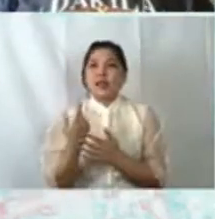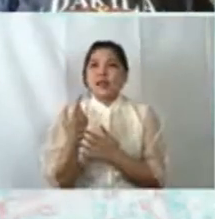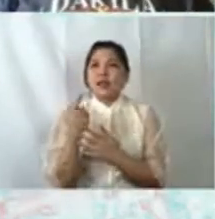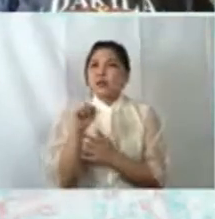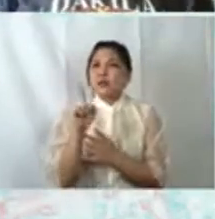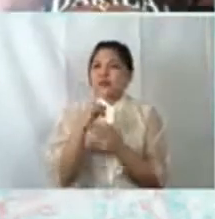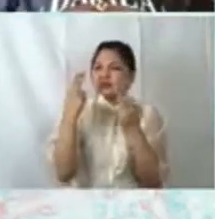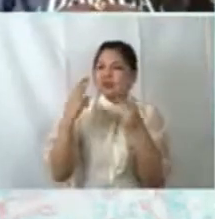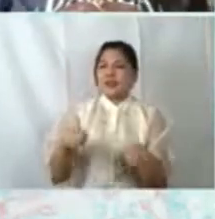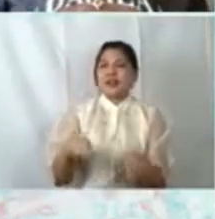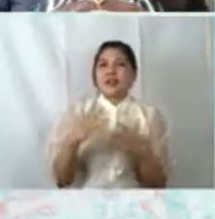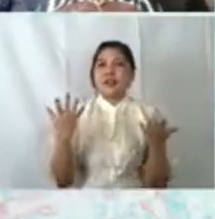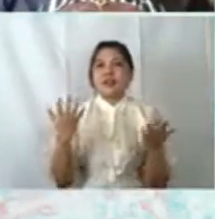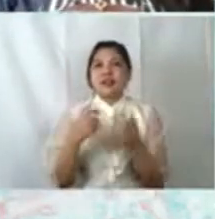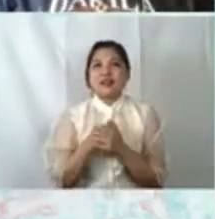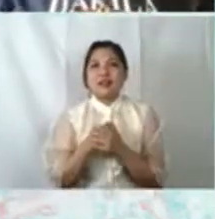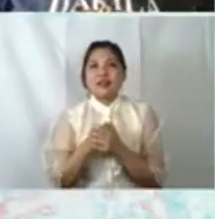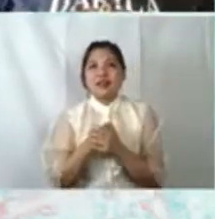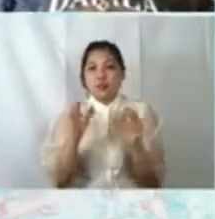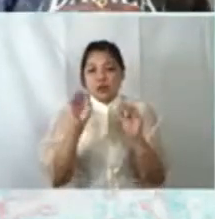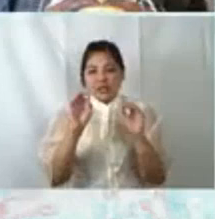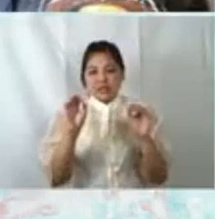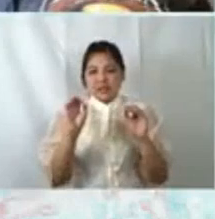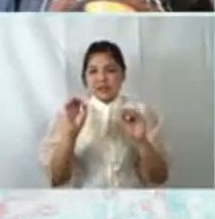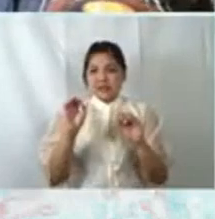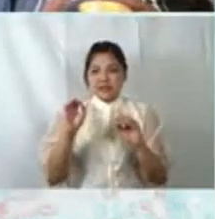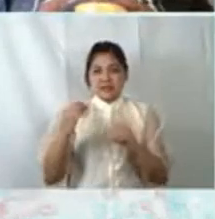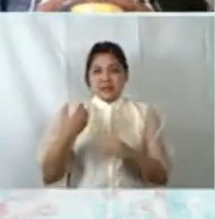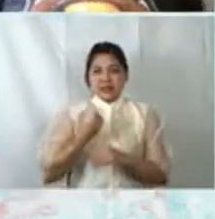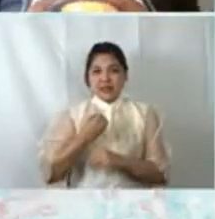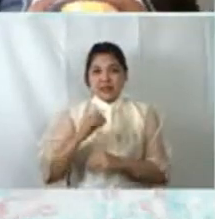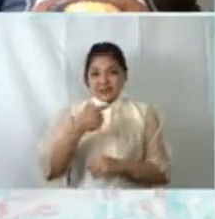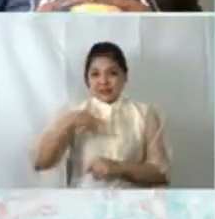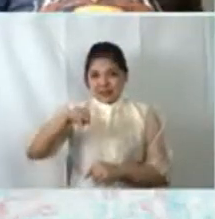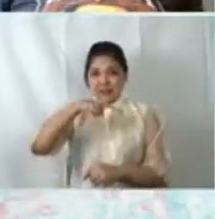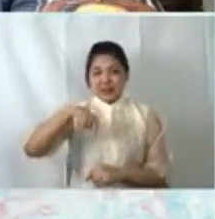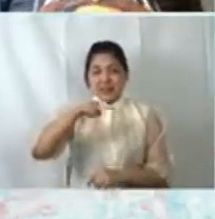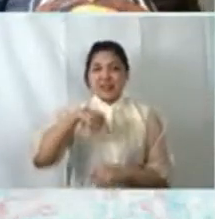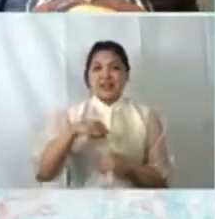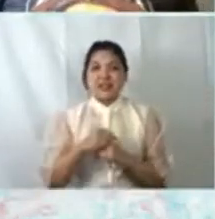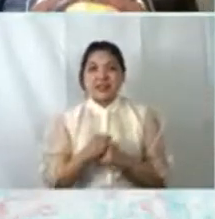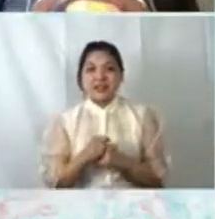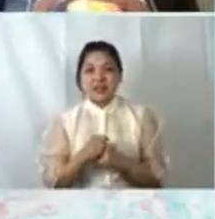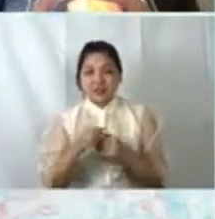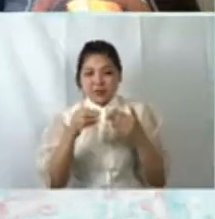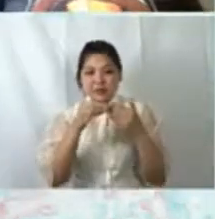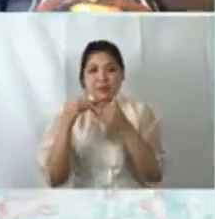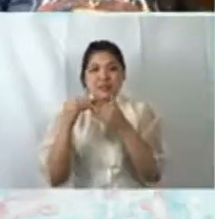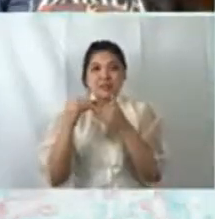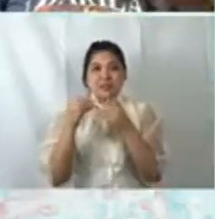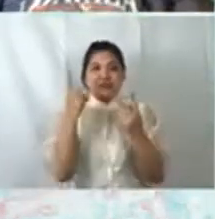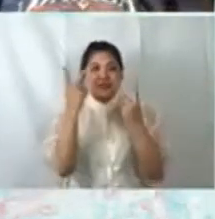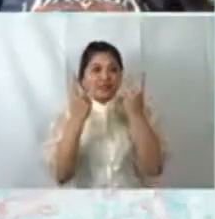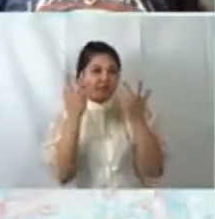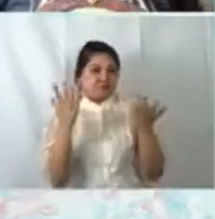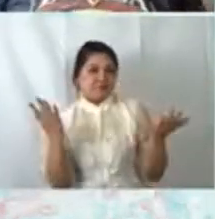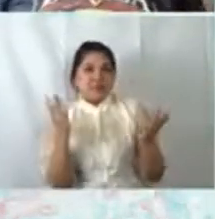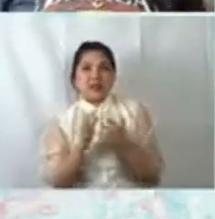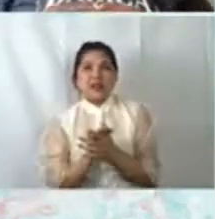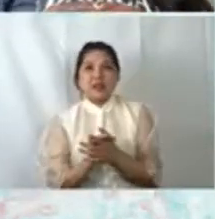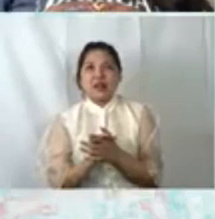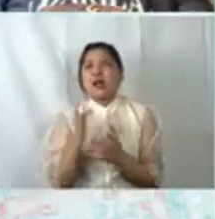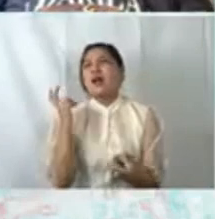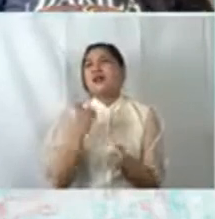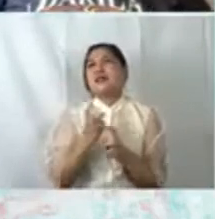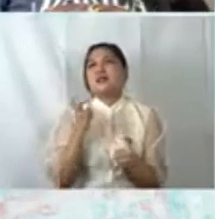eh, wala ho sa atin yung mga dignitaryo at saka yung mga special guest. Napakahirap nilang